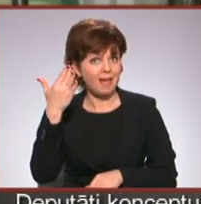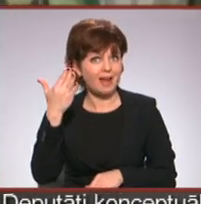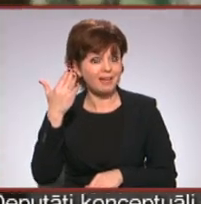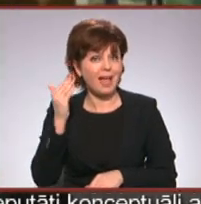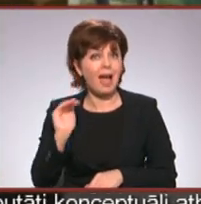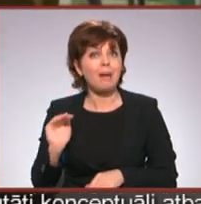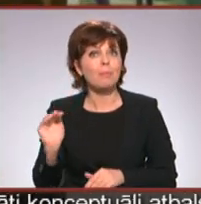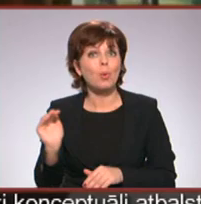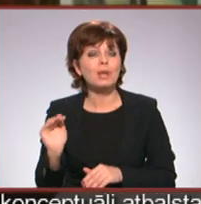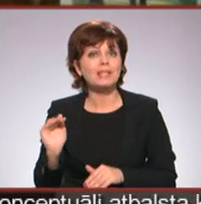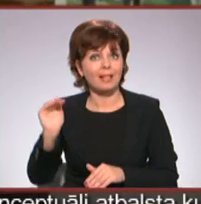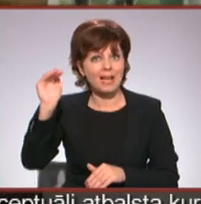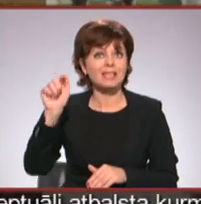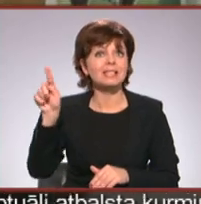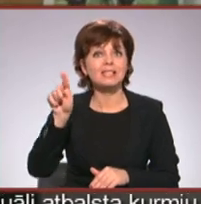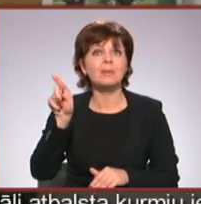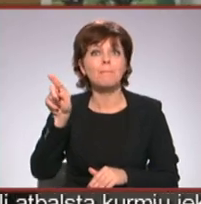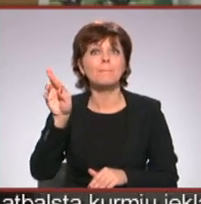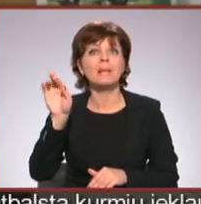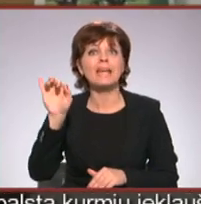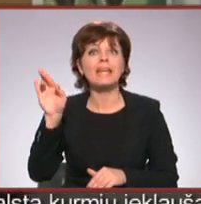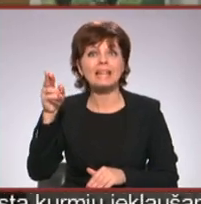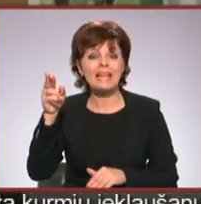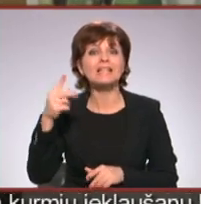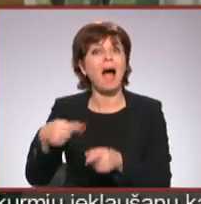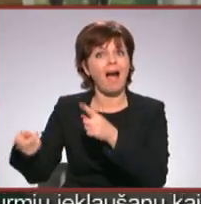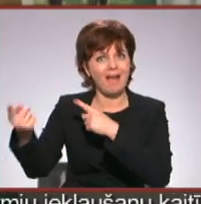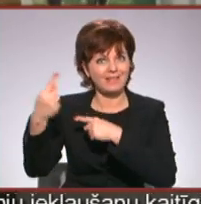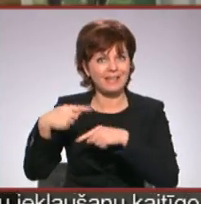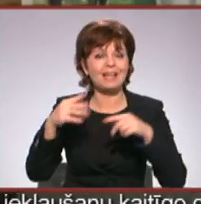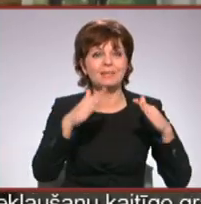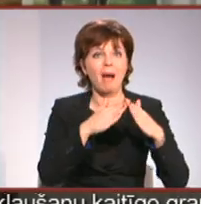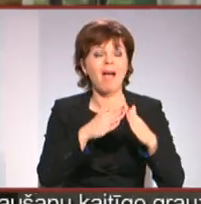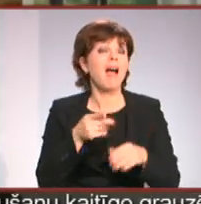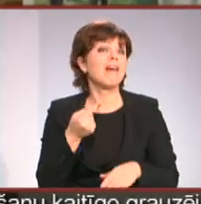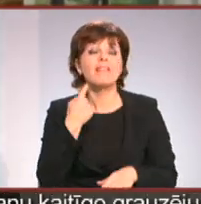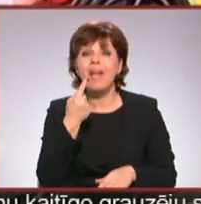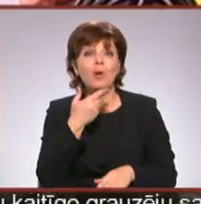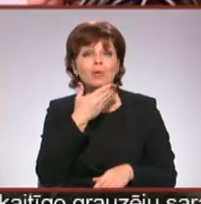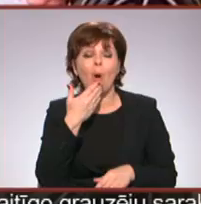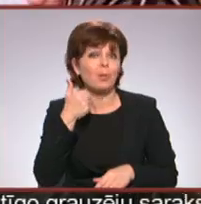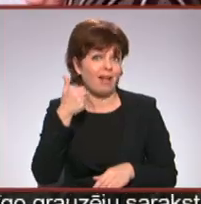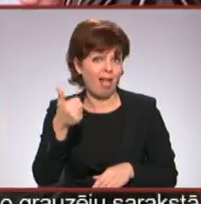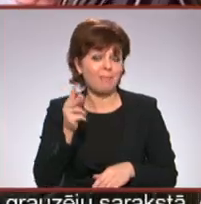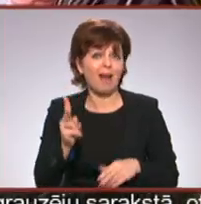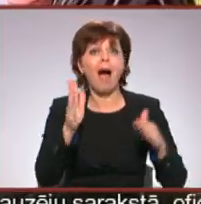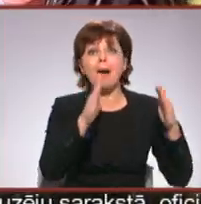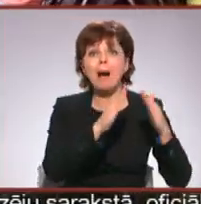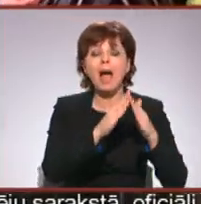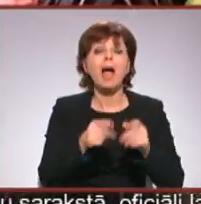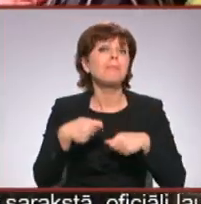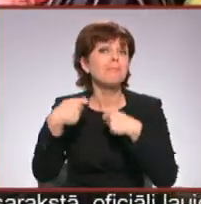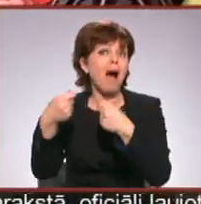puisis, ka mazais sprīdītis atgriezīsies mājās? Protams. Nekur nav tik labi kā mājās. Pasniedzot piemiņas